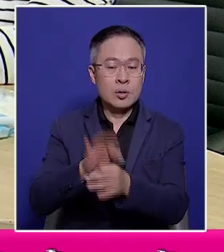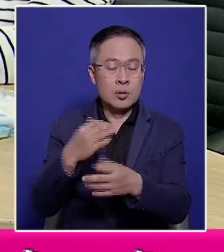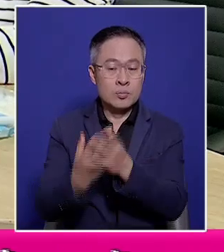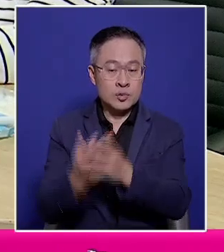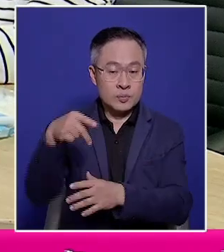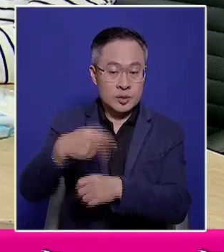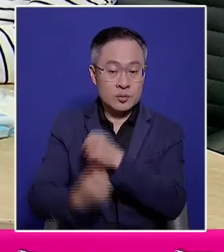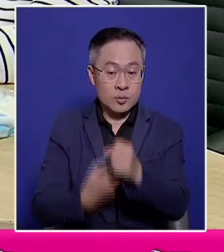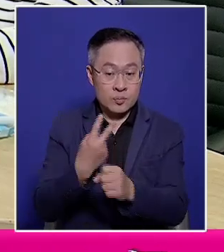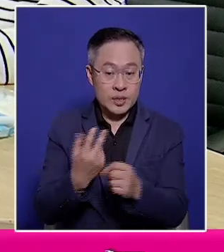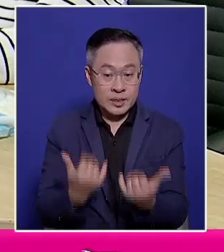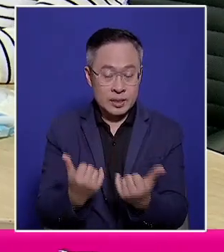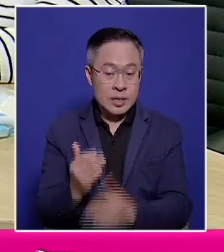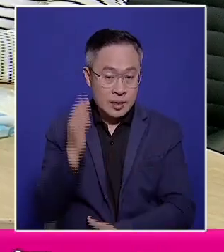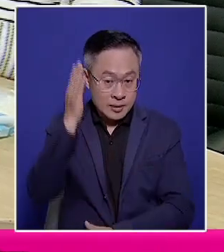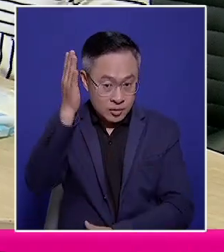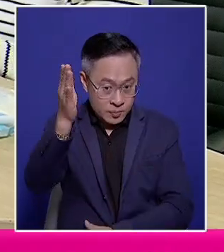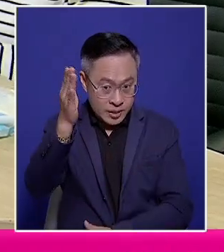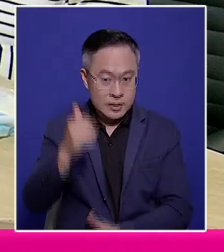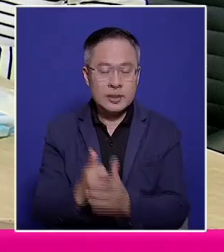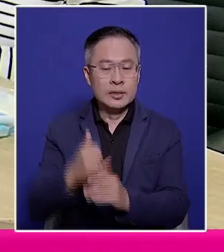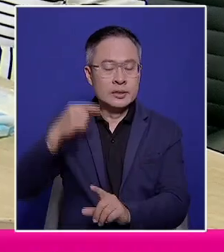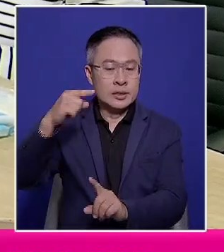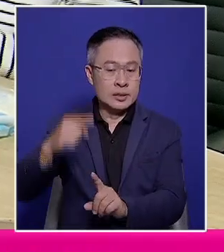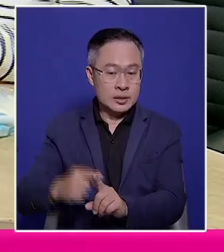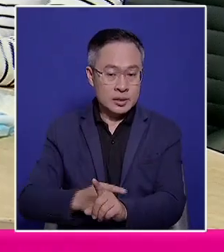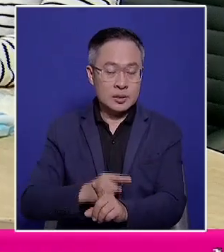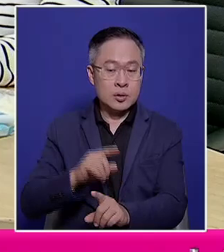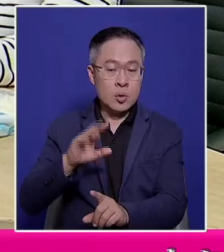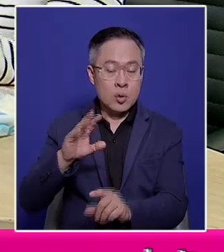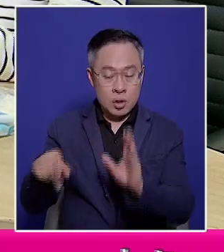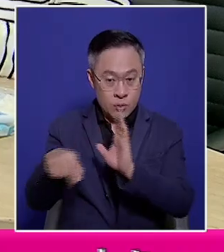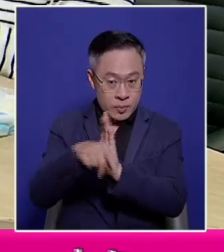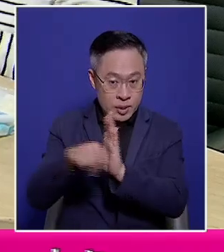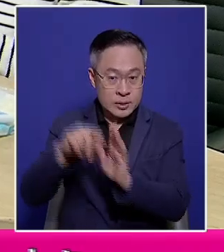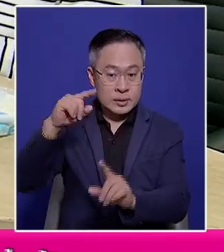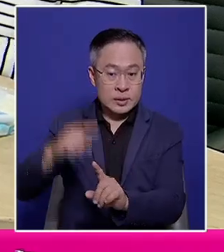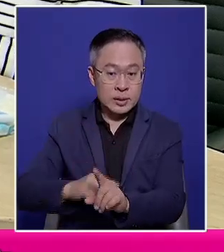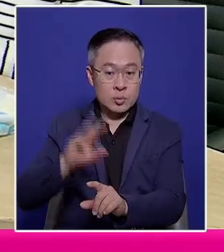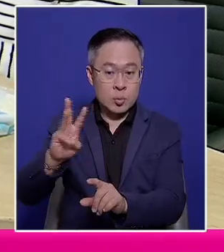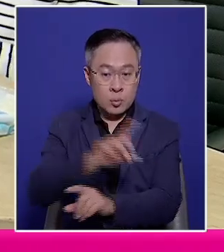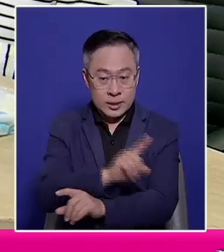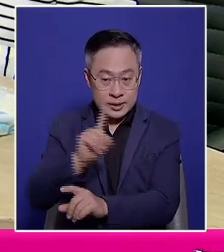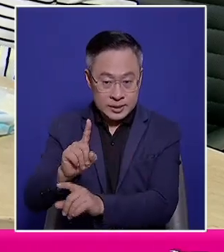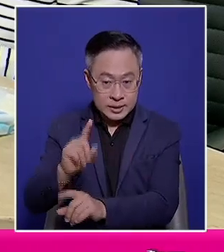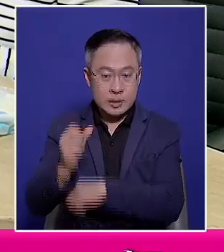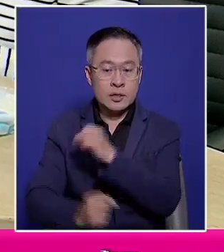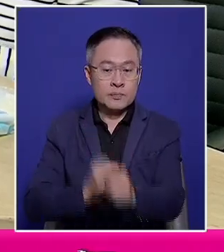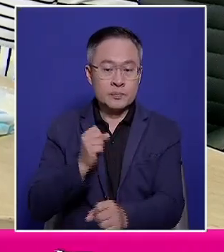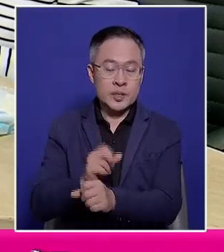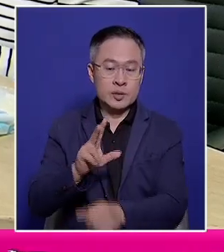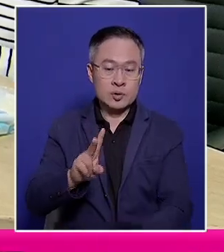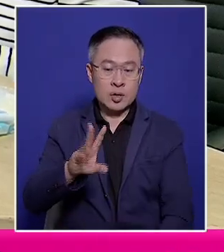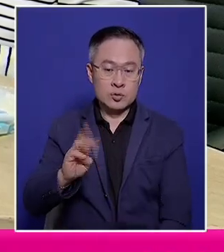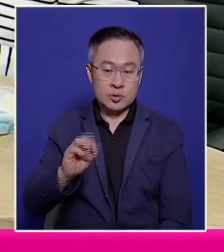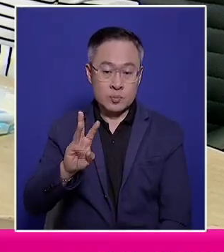ครั้งต่อไปจะดำเนินการออกรางวัลสลากออมสินพิเศษ2ปีในวันพฤหัสบดีที่1มิถุนายน2566โด